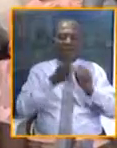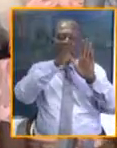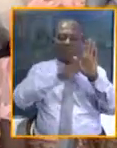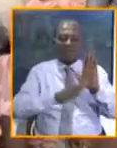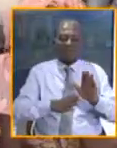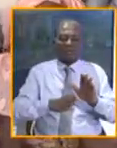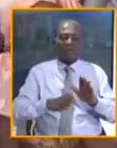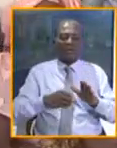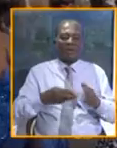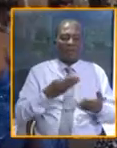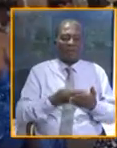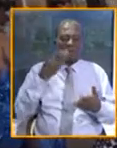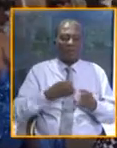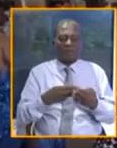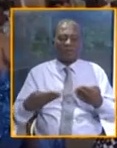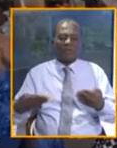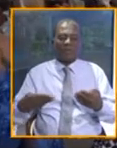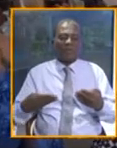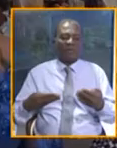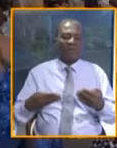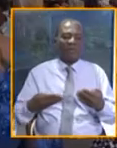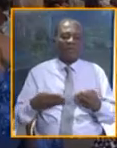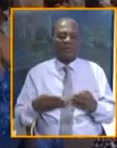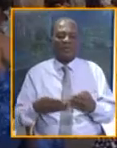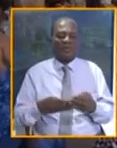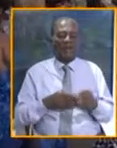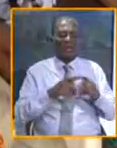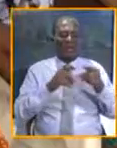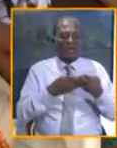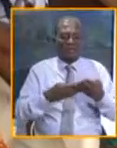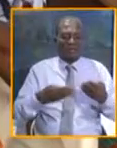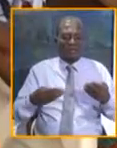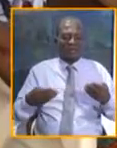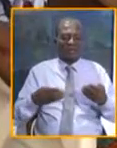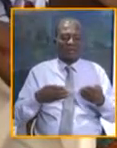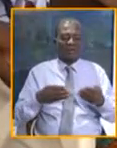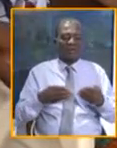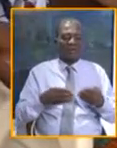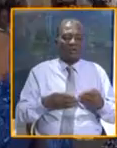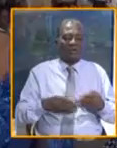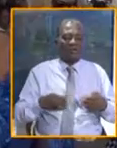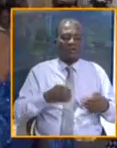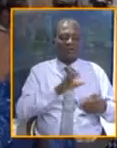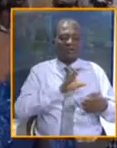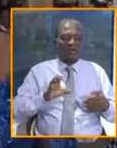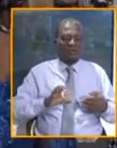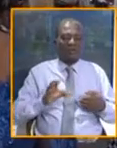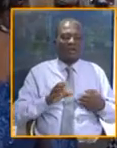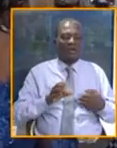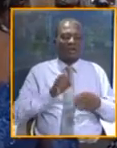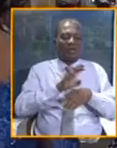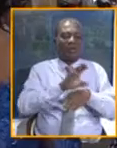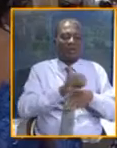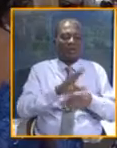termes de moyens matériels, accompagnement en termes de moyens logistiques, accompagnement en termes de conseils, accompagnement en